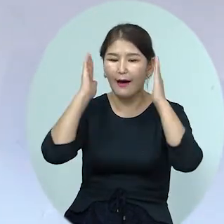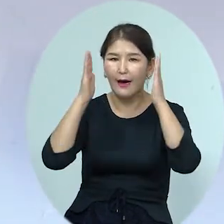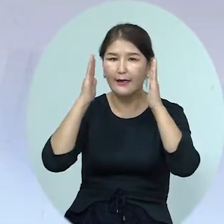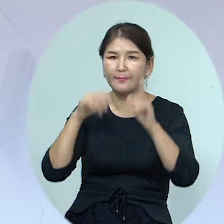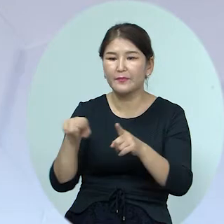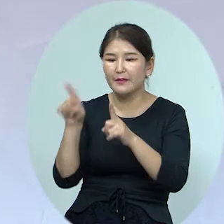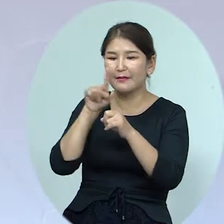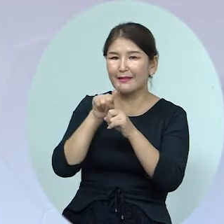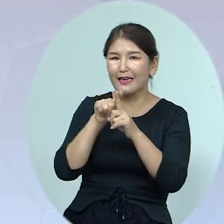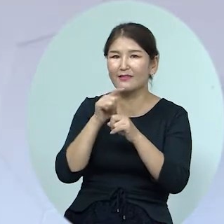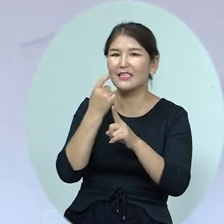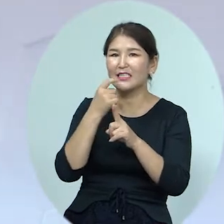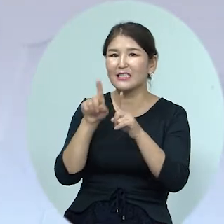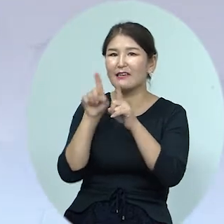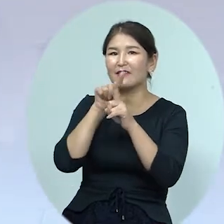хэрвээ